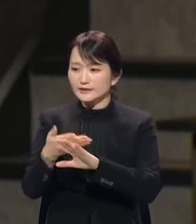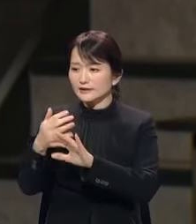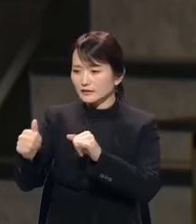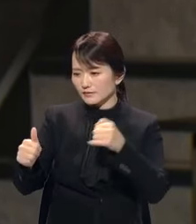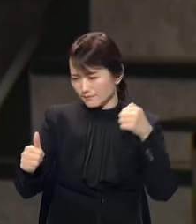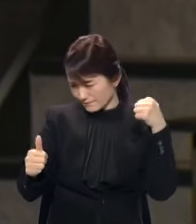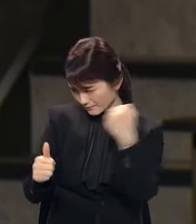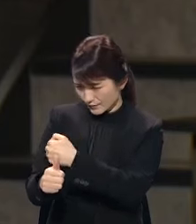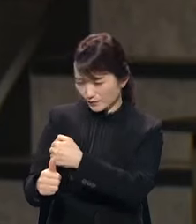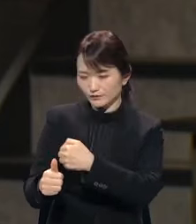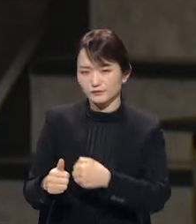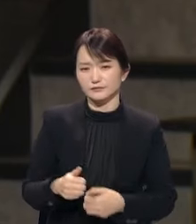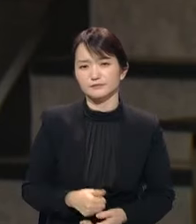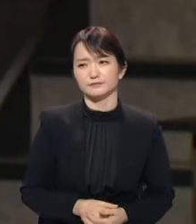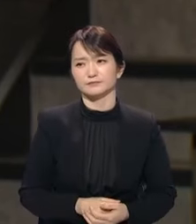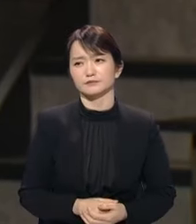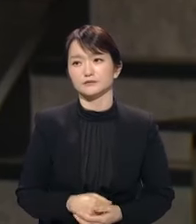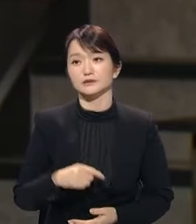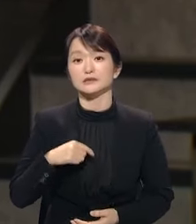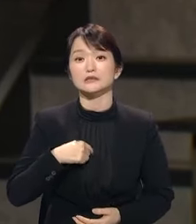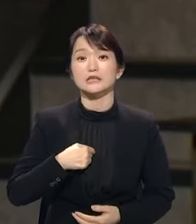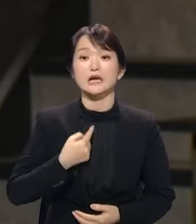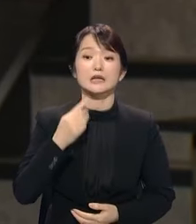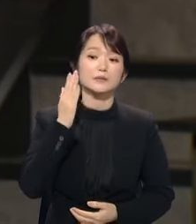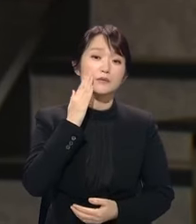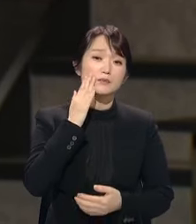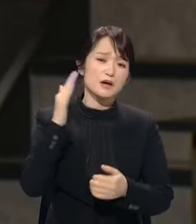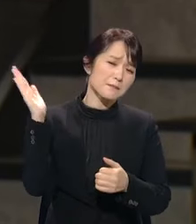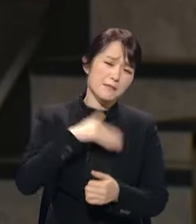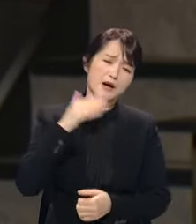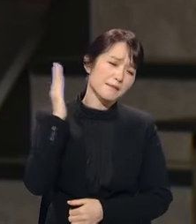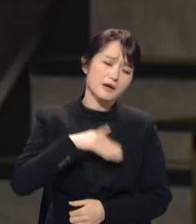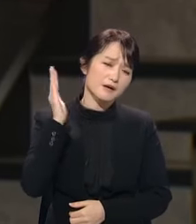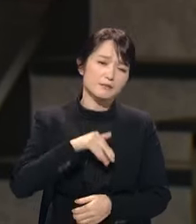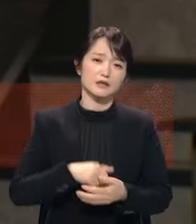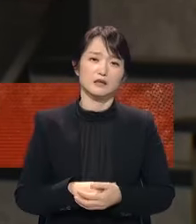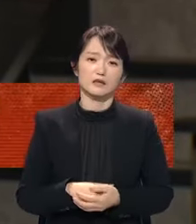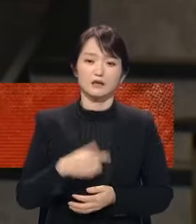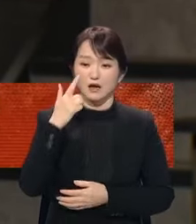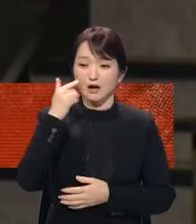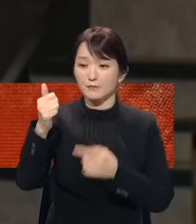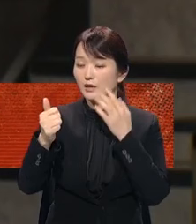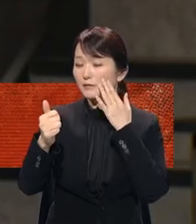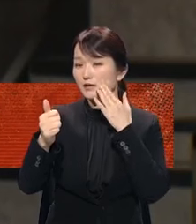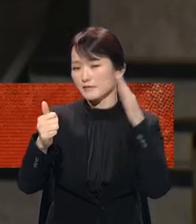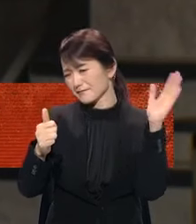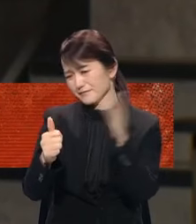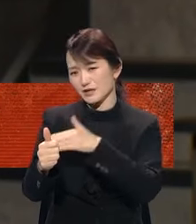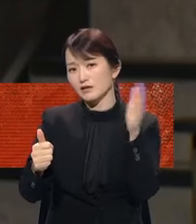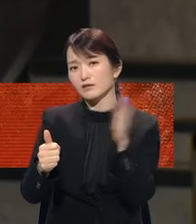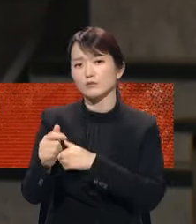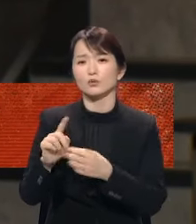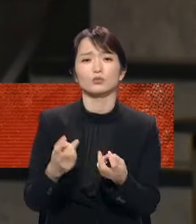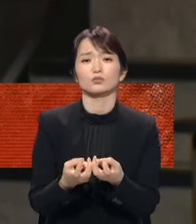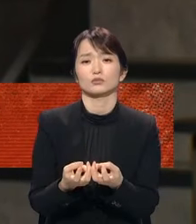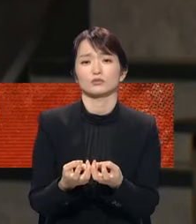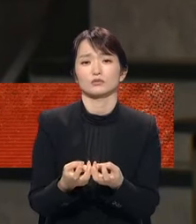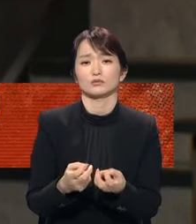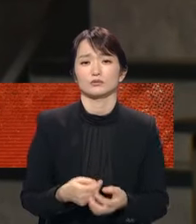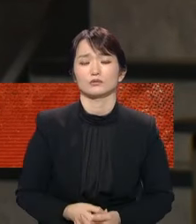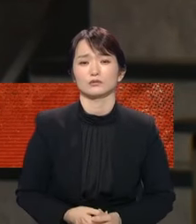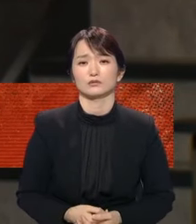행세하는 그건데 자기 뺨을 막 때리거나 심지어는 자기 아빠의 뺨도 때린다라고 하니까 이거 어떻게 할 겁니까?